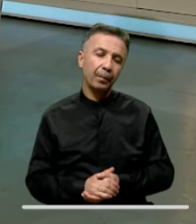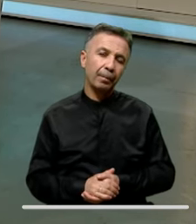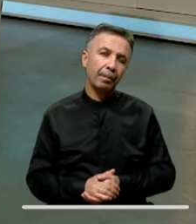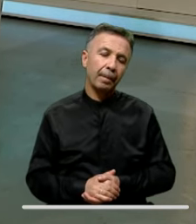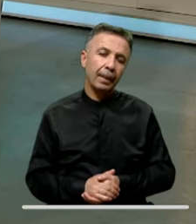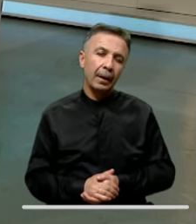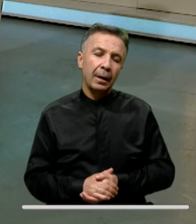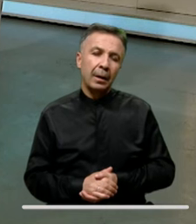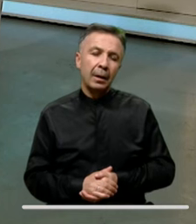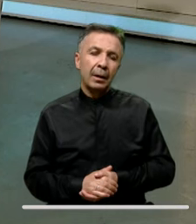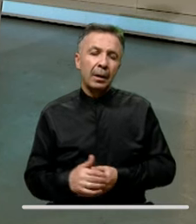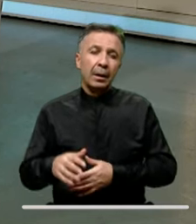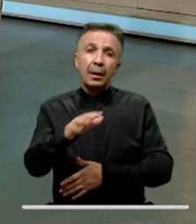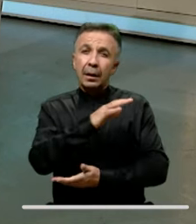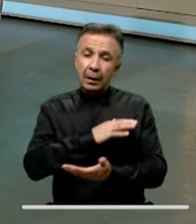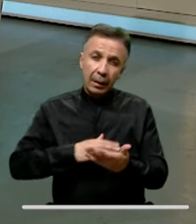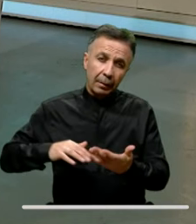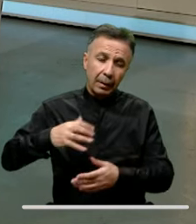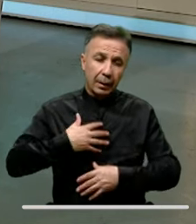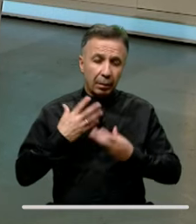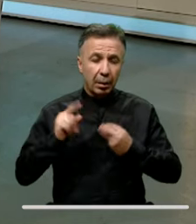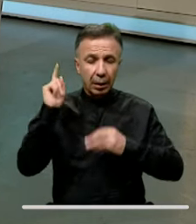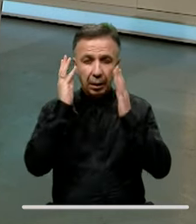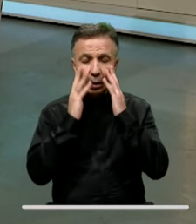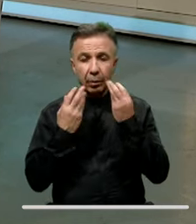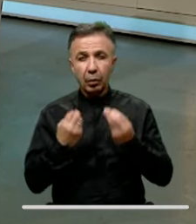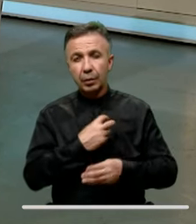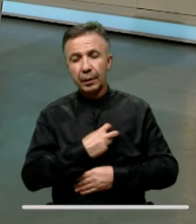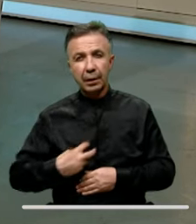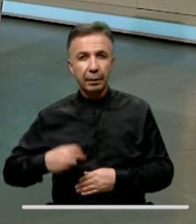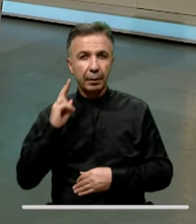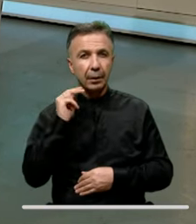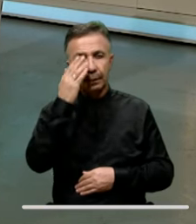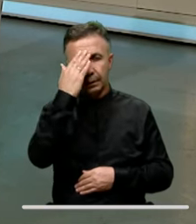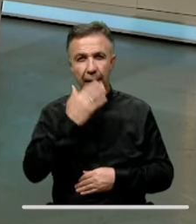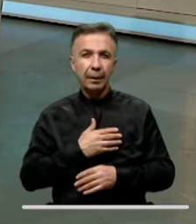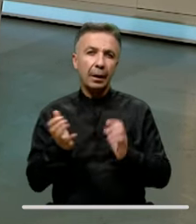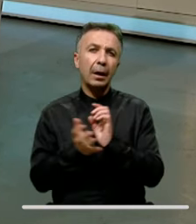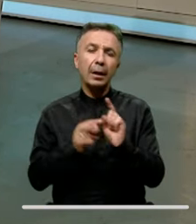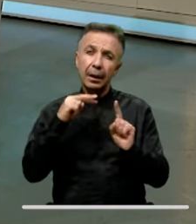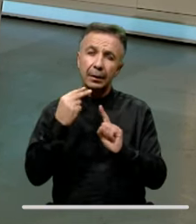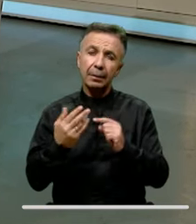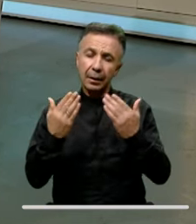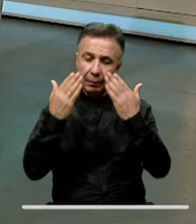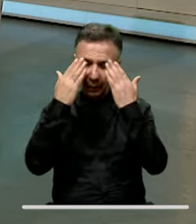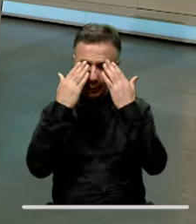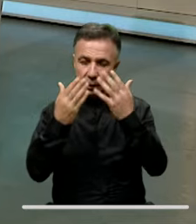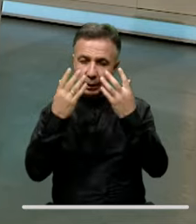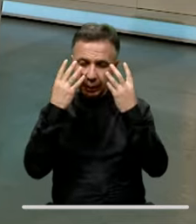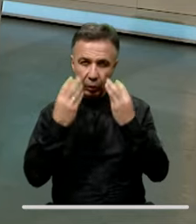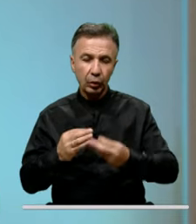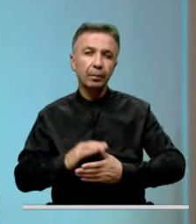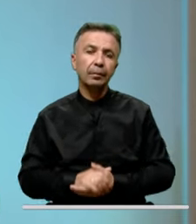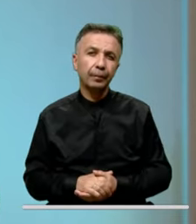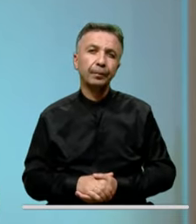Bismillahirrahmanirrahim. Elhamdülillahi Rabbil alemin. Vessalatu vesselamu ala Resulina Muhammedin ve ala alihi ve sahbihi